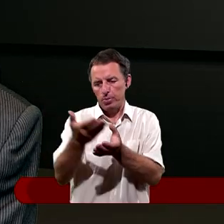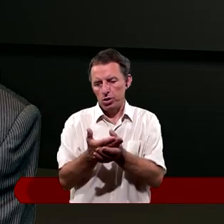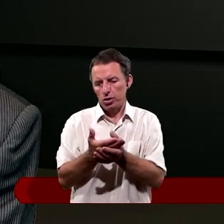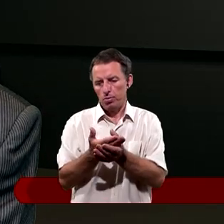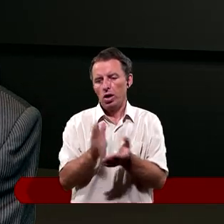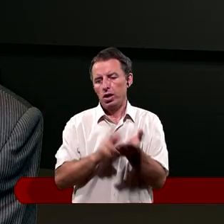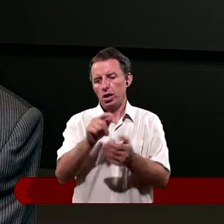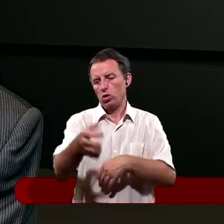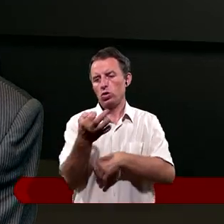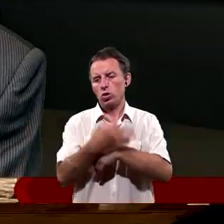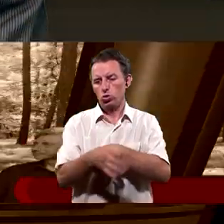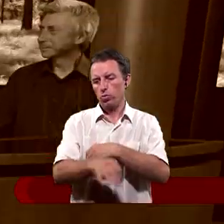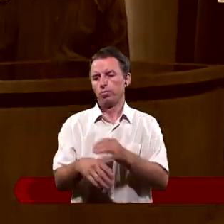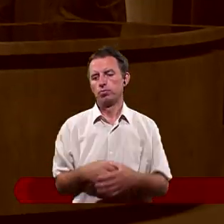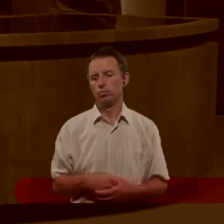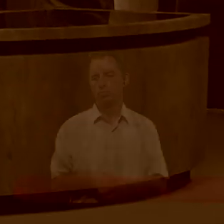Zapraszam na to studium.